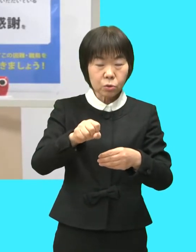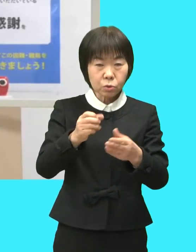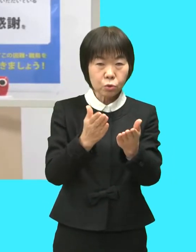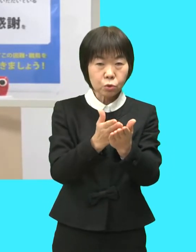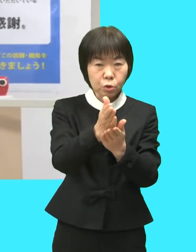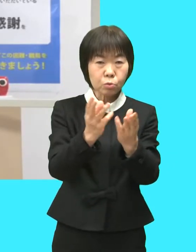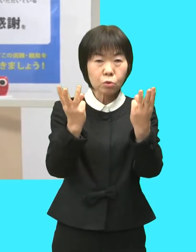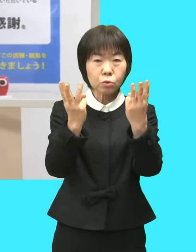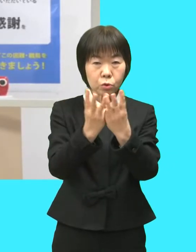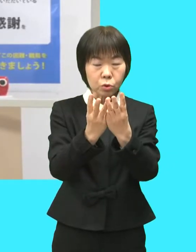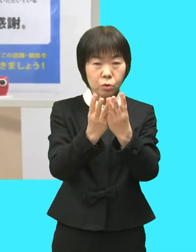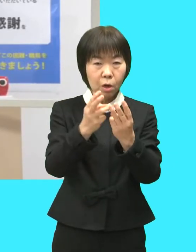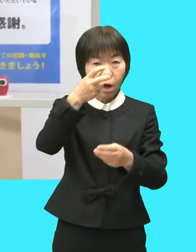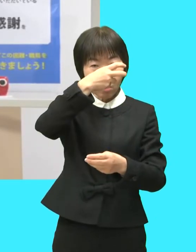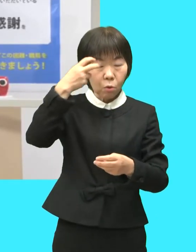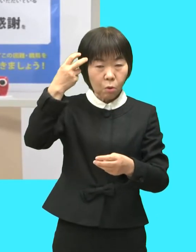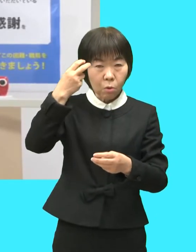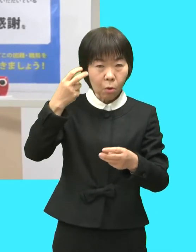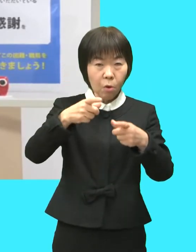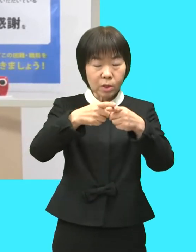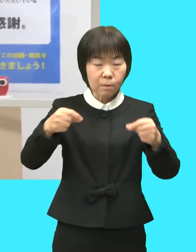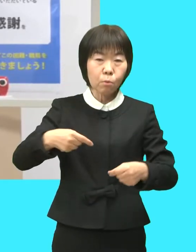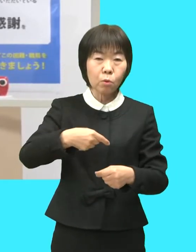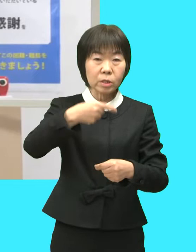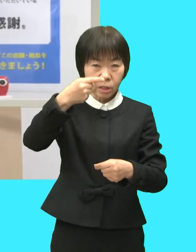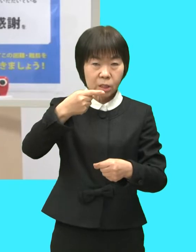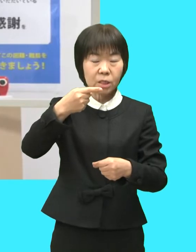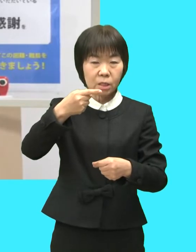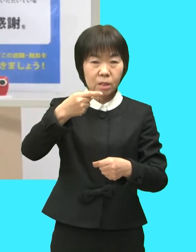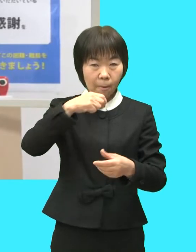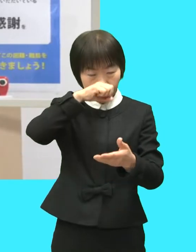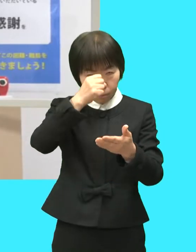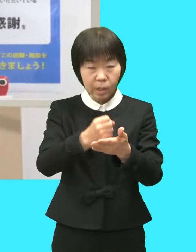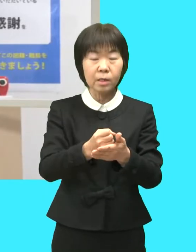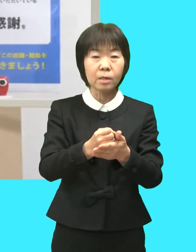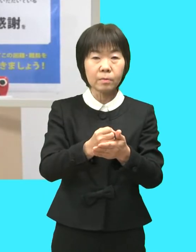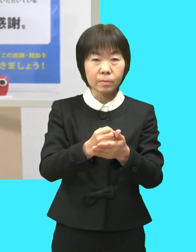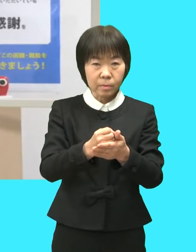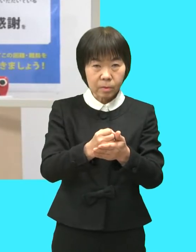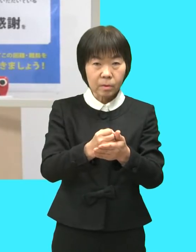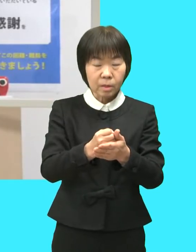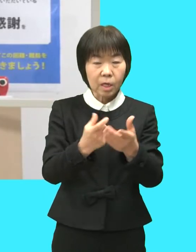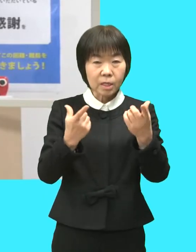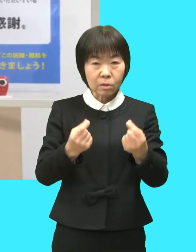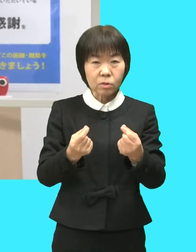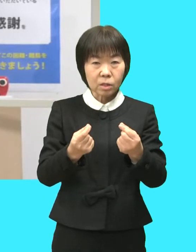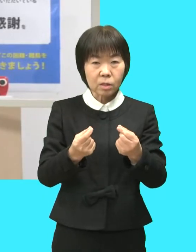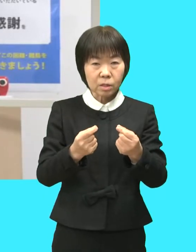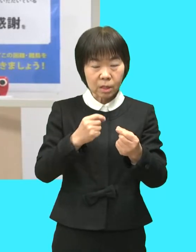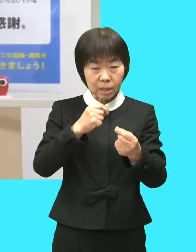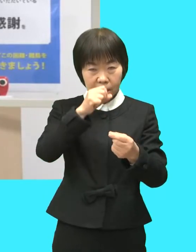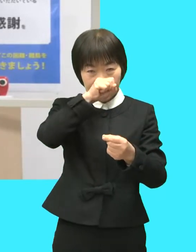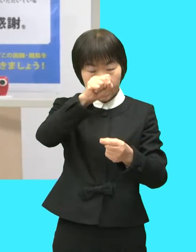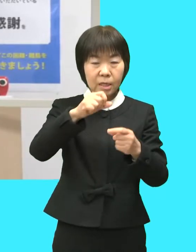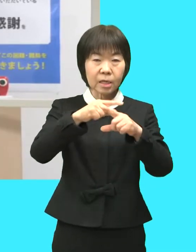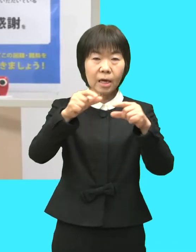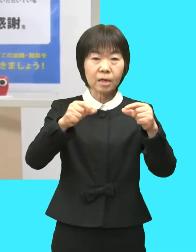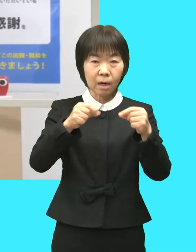品目数で高校単独日本一を成し遂げるなど、着実に成果を上げ